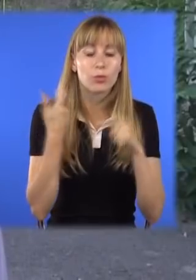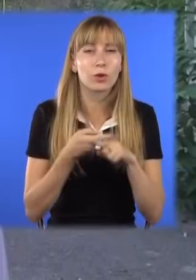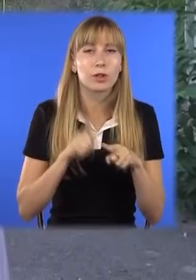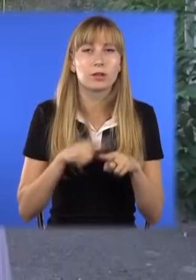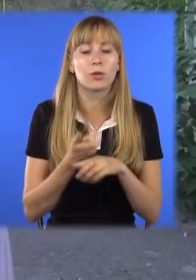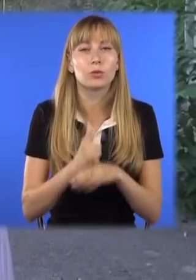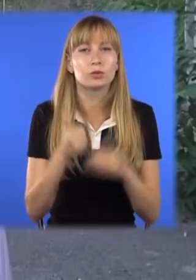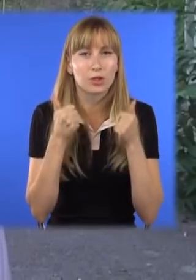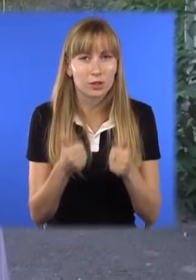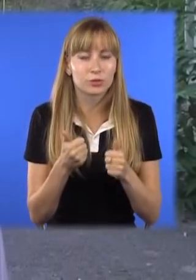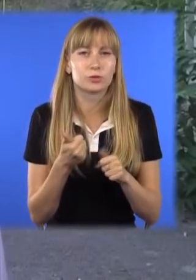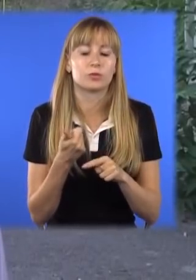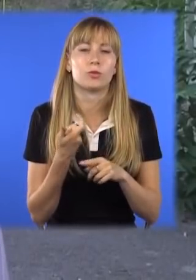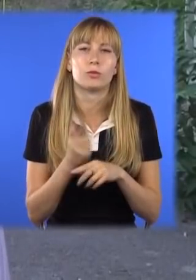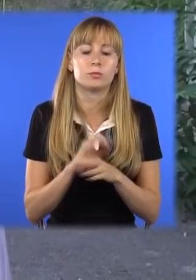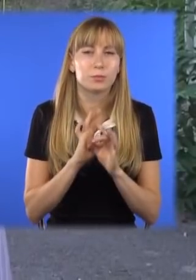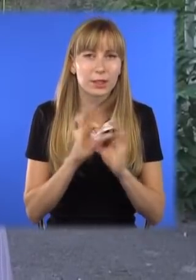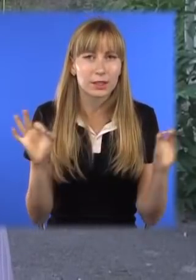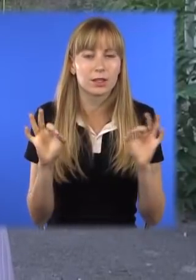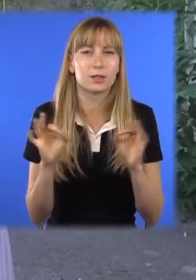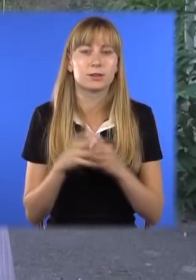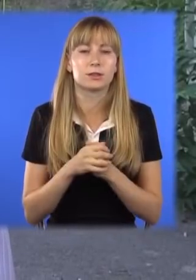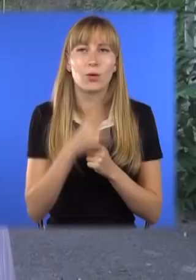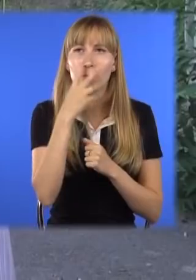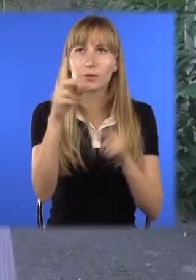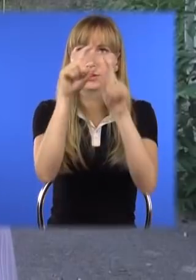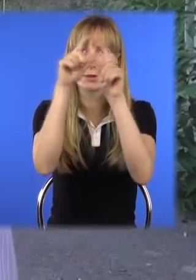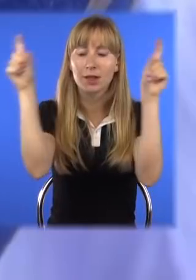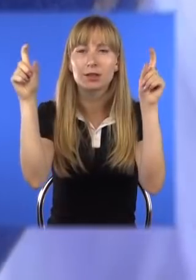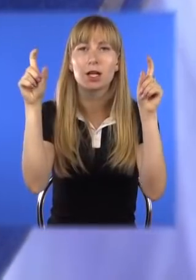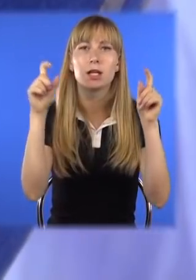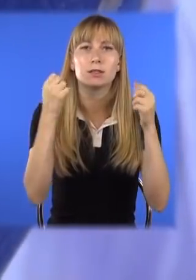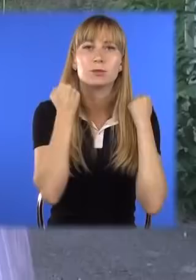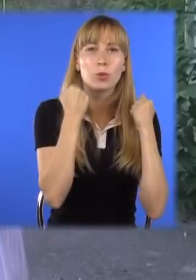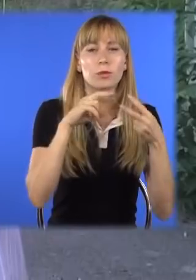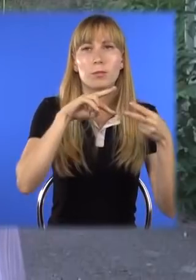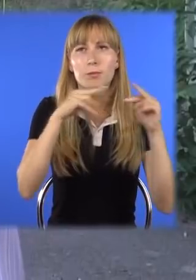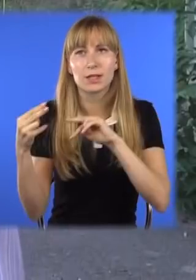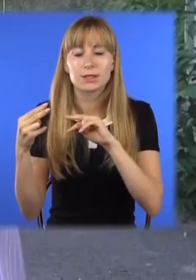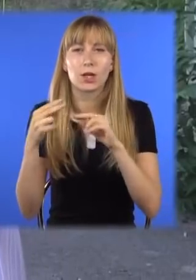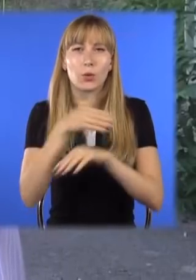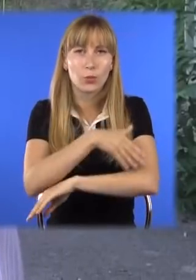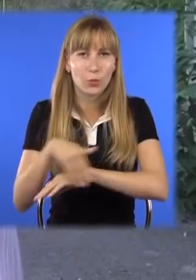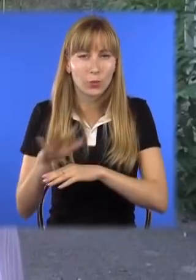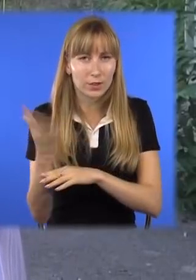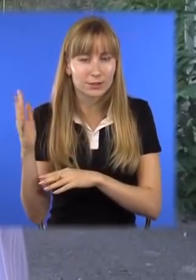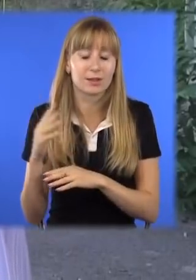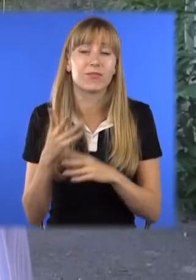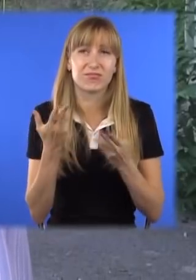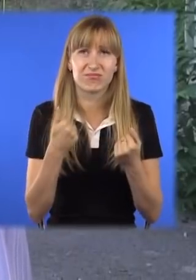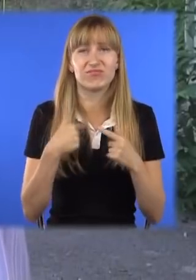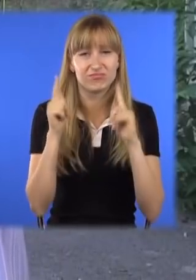Побачив гарний надпис «Спорт замість вулиці» – абсолютно згоден. Я прийшов саме для того,